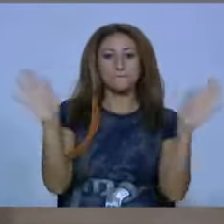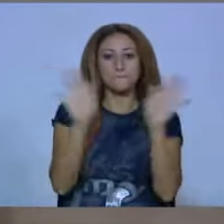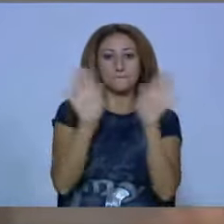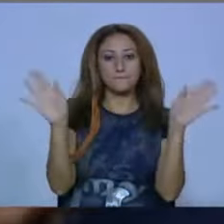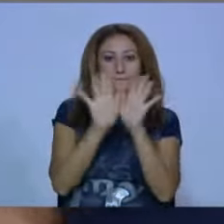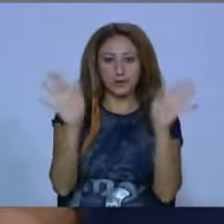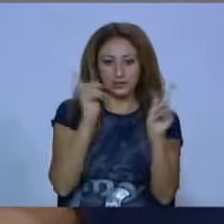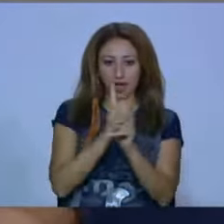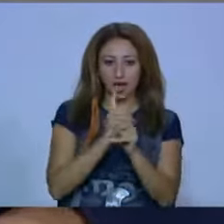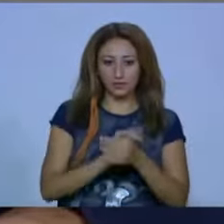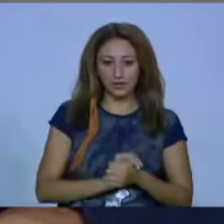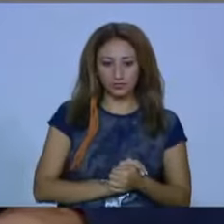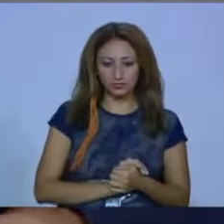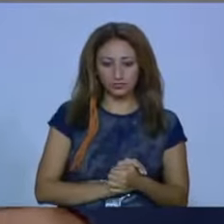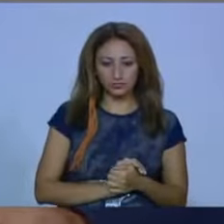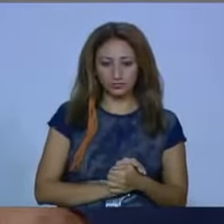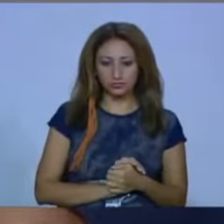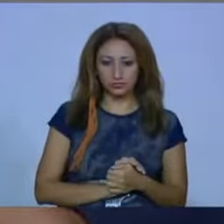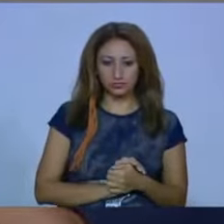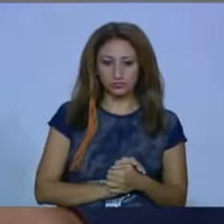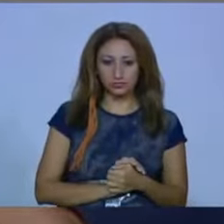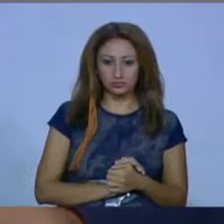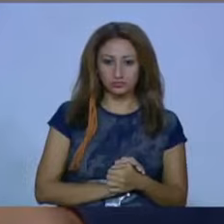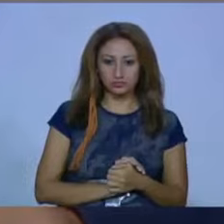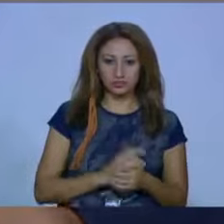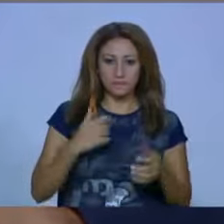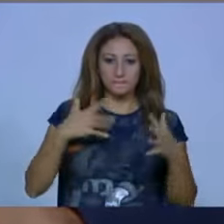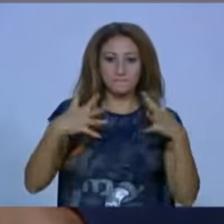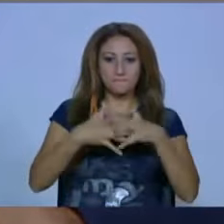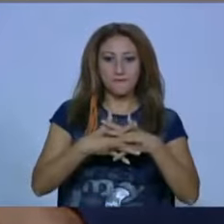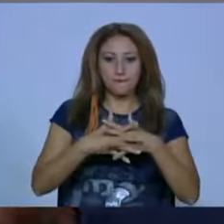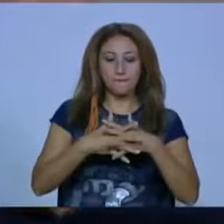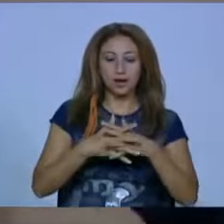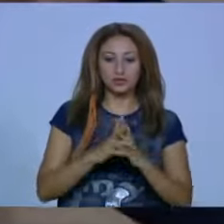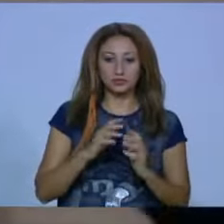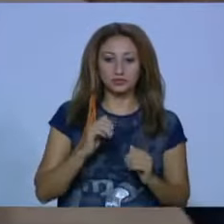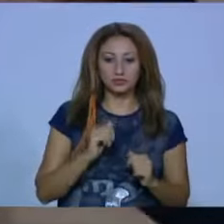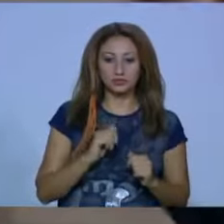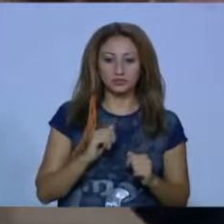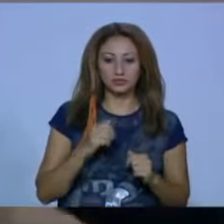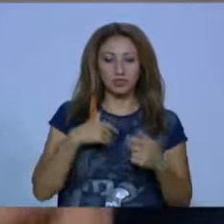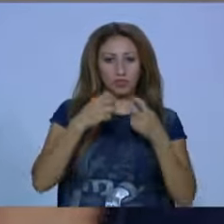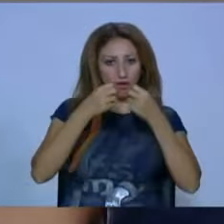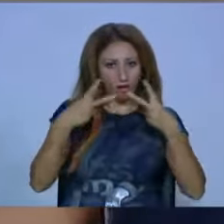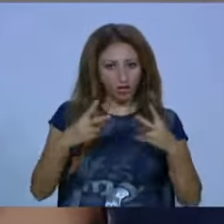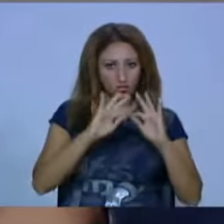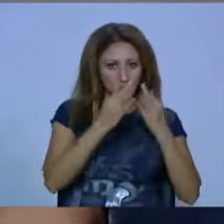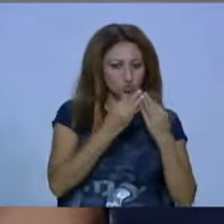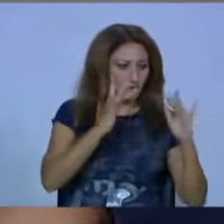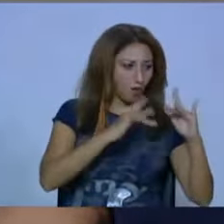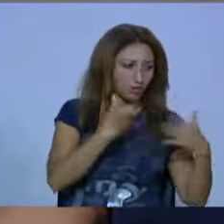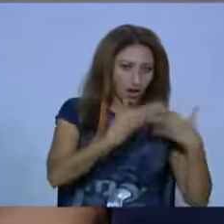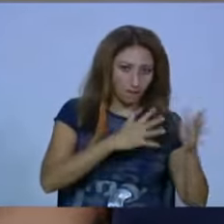عنده مسرحيه بالليل فنتقابل في المسرح ونبقى مع بعض. قلت له خلاص هاجي لك انا بعد الظهر بعد العيله عندي وتمام اجي لك على